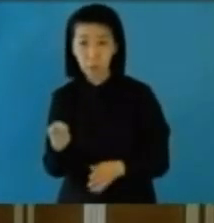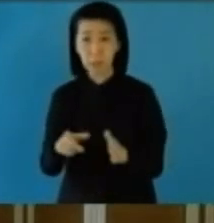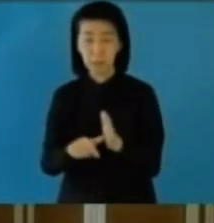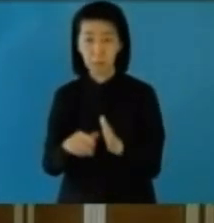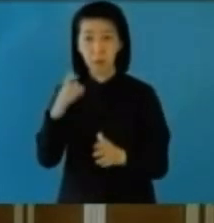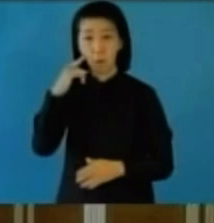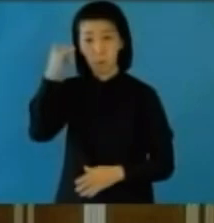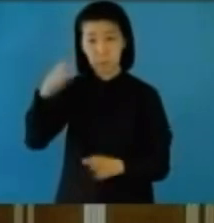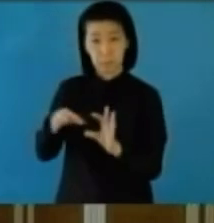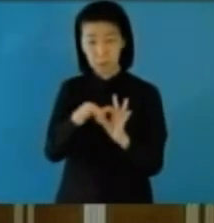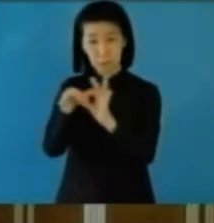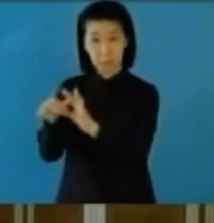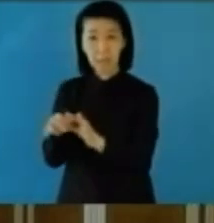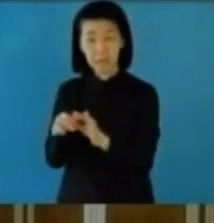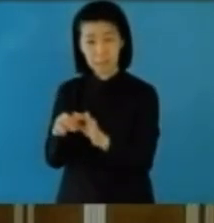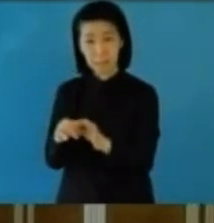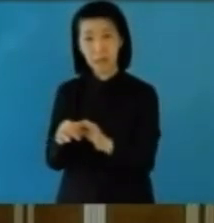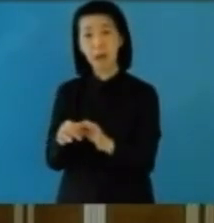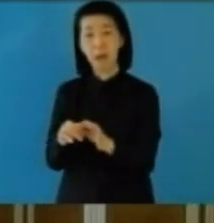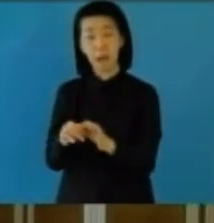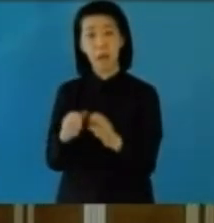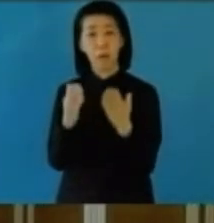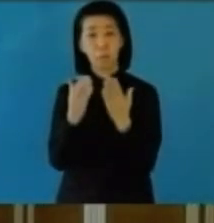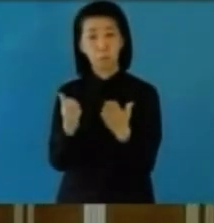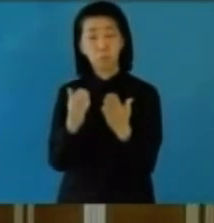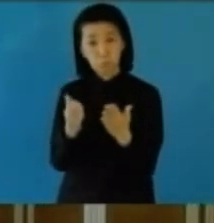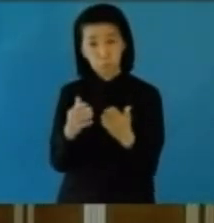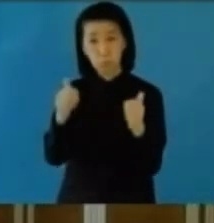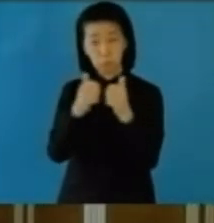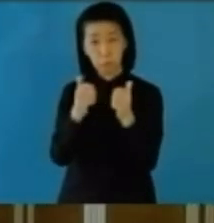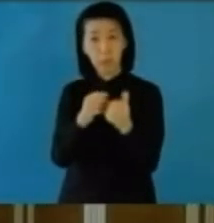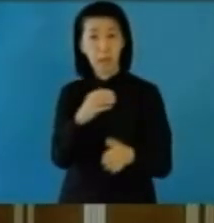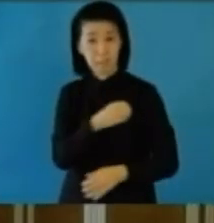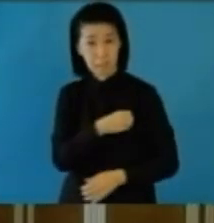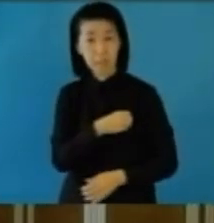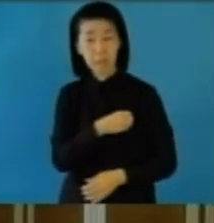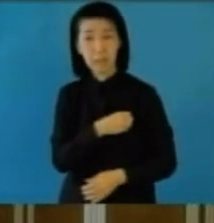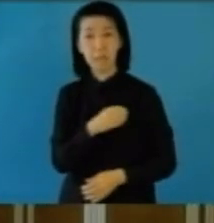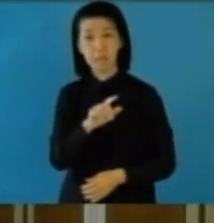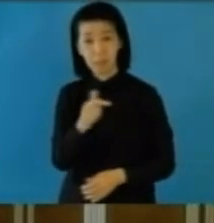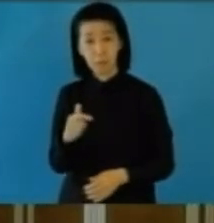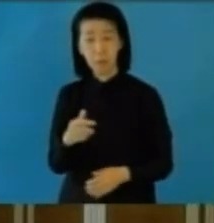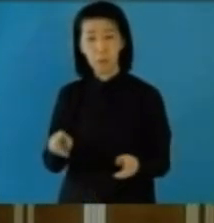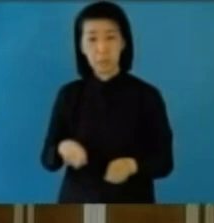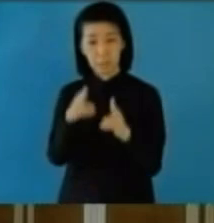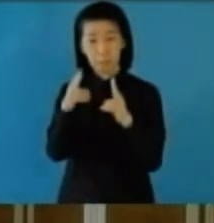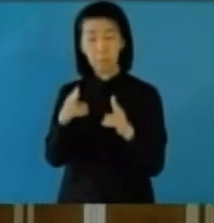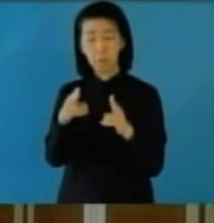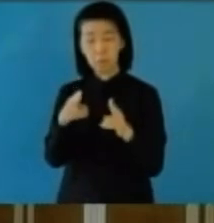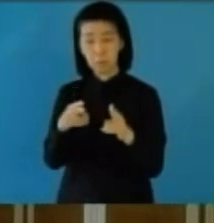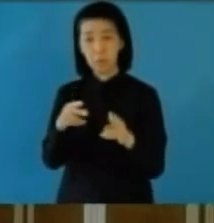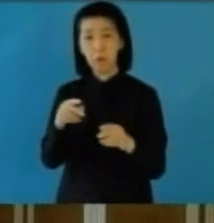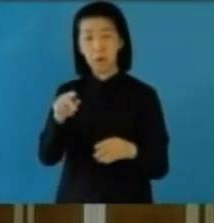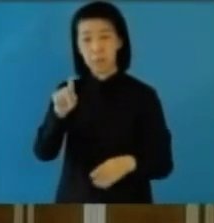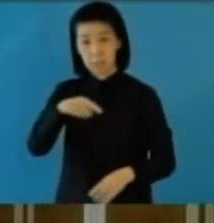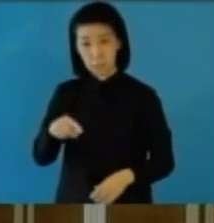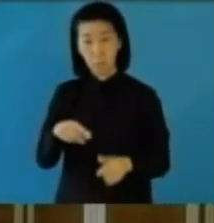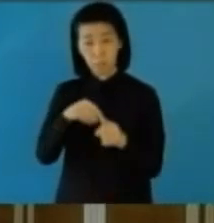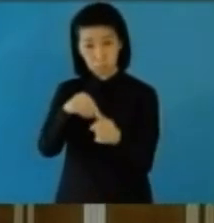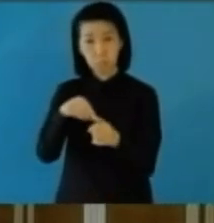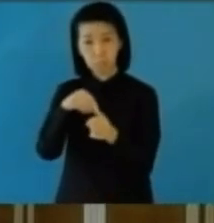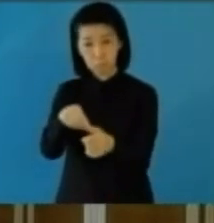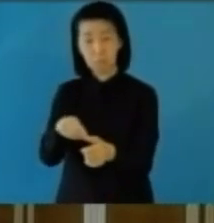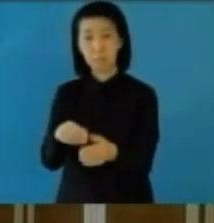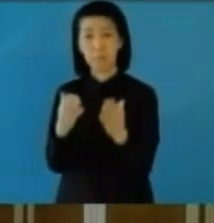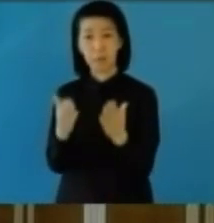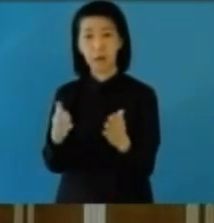連携しながら、スクールカウンセラーやスクールソーシャルワーカー等の専門家を含む学校が一体となった支援を行う